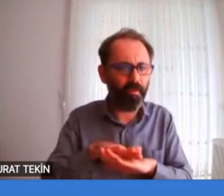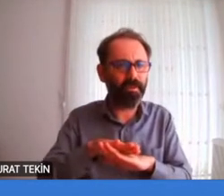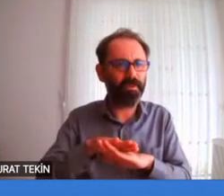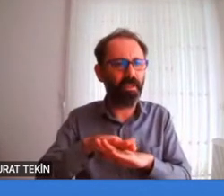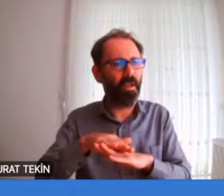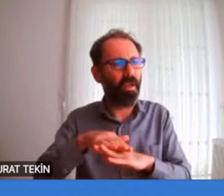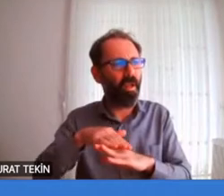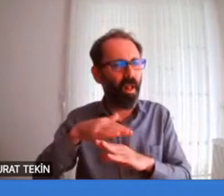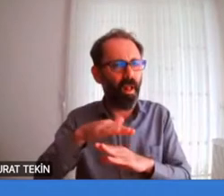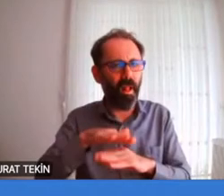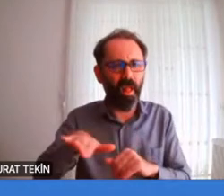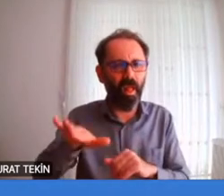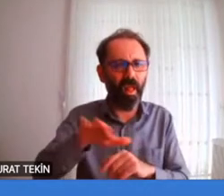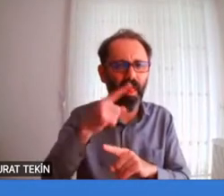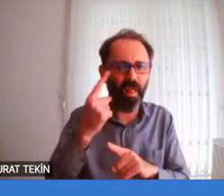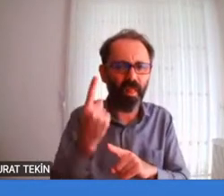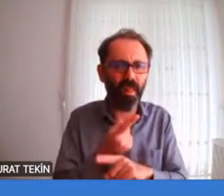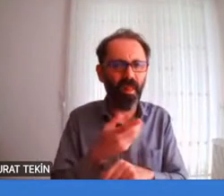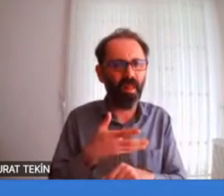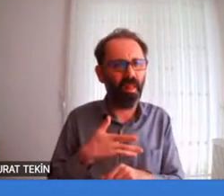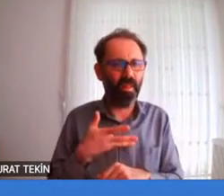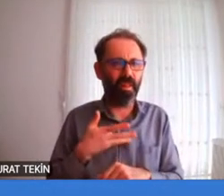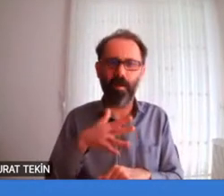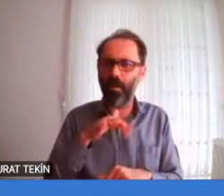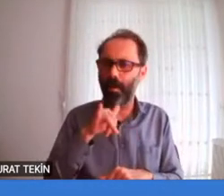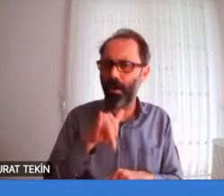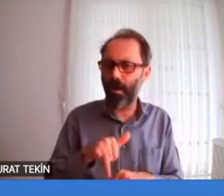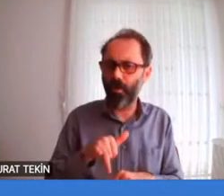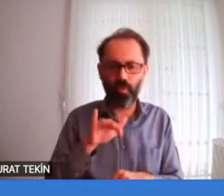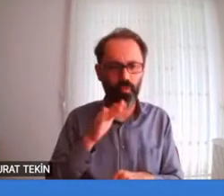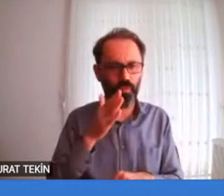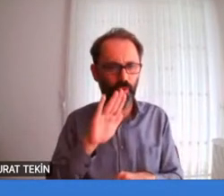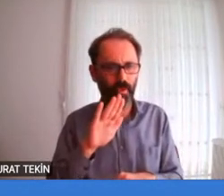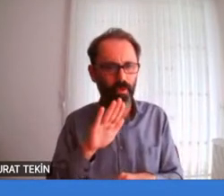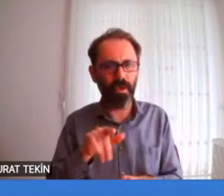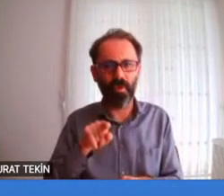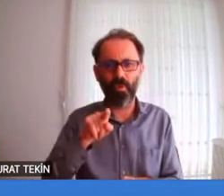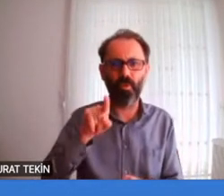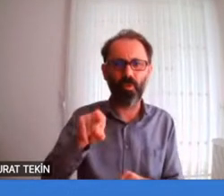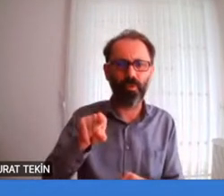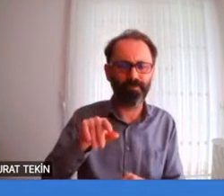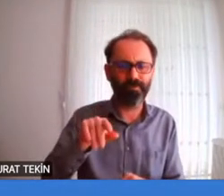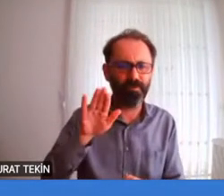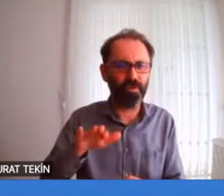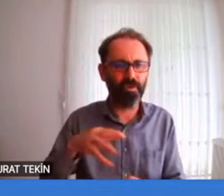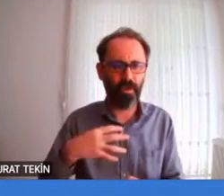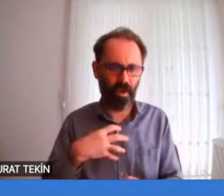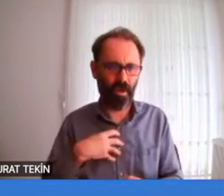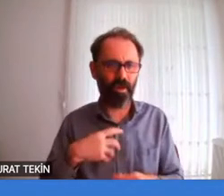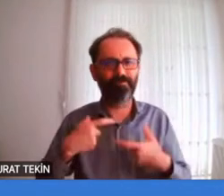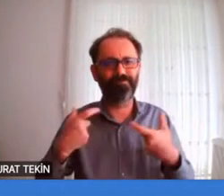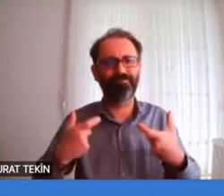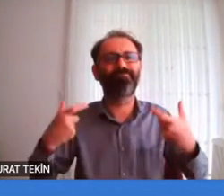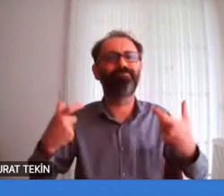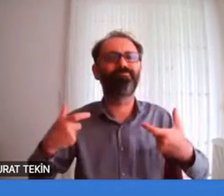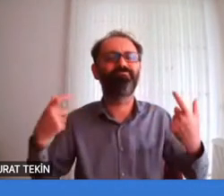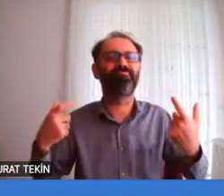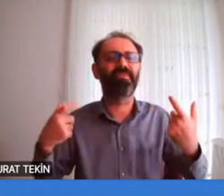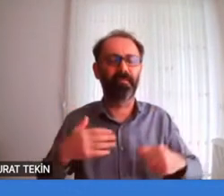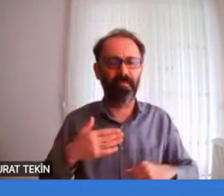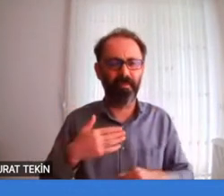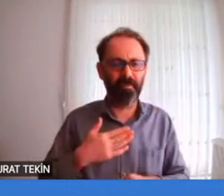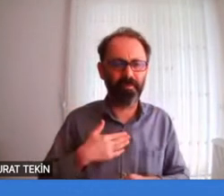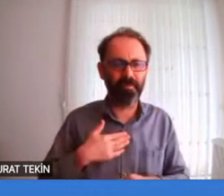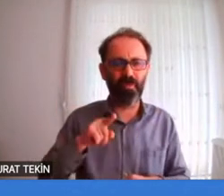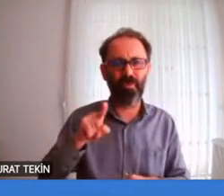hocam onu söylemek istedim. Kendilerinin farkındalar. Bizim için en önemli artı çocukların bu olgun